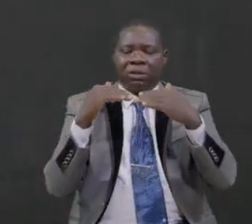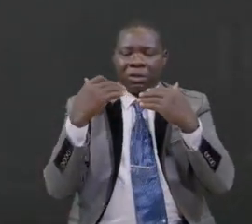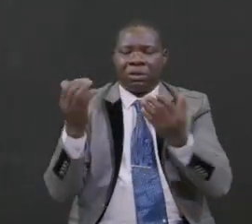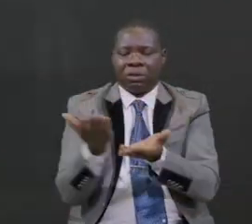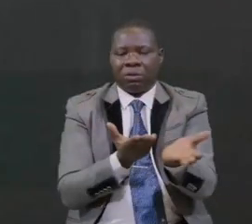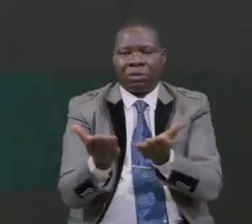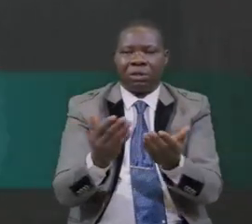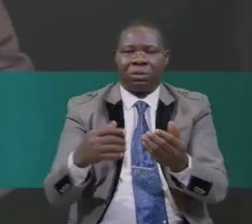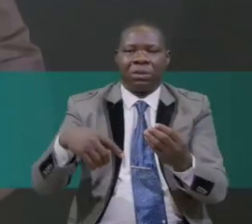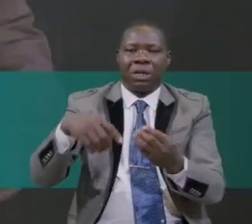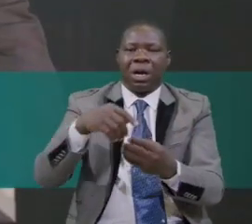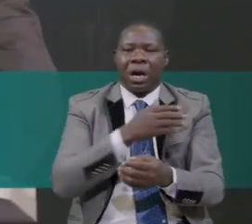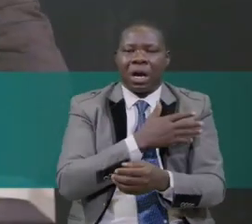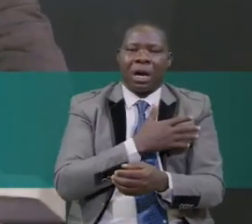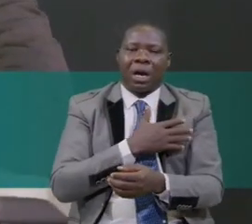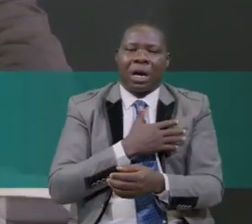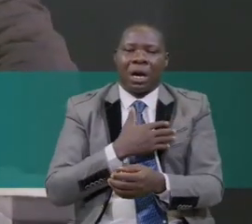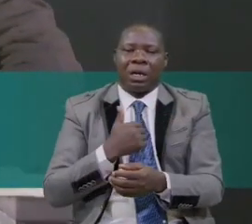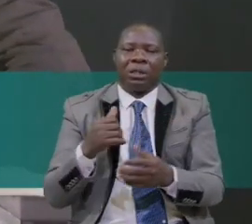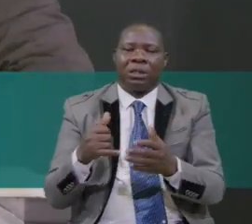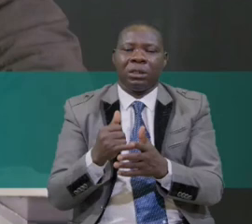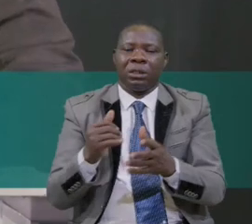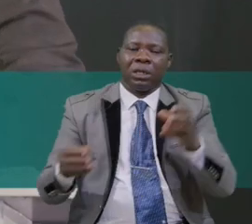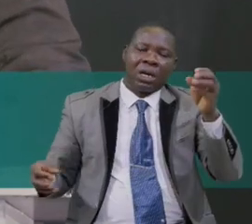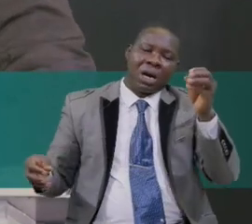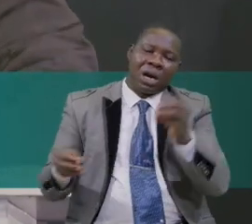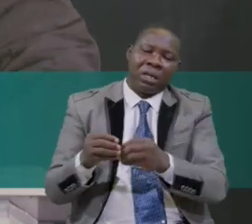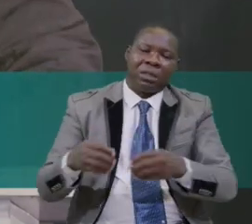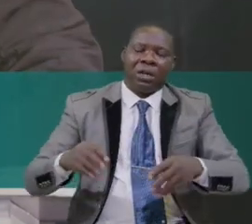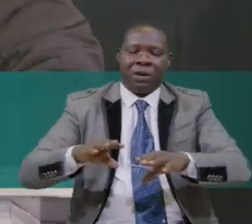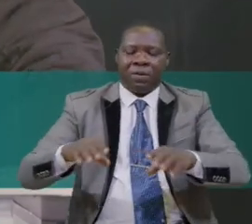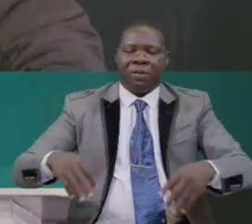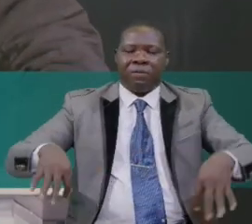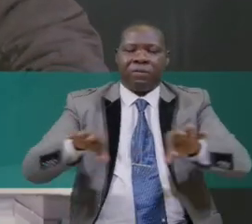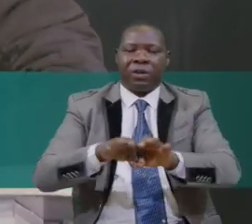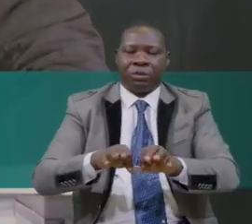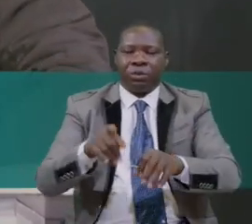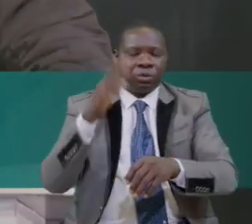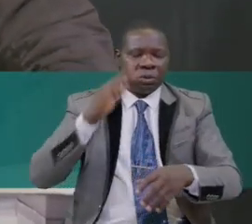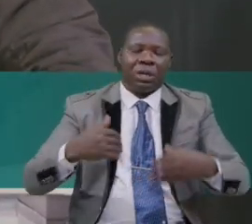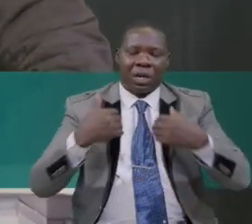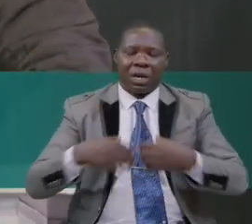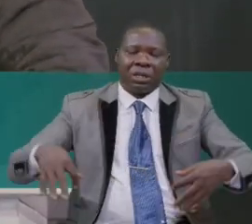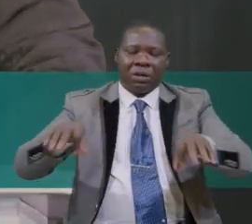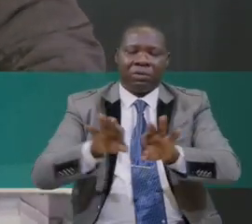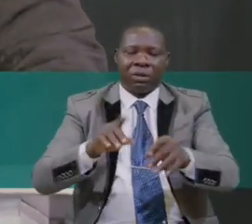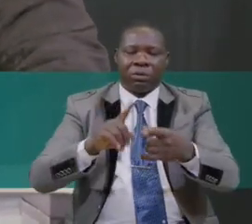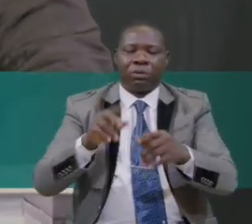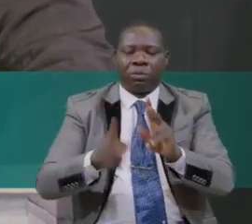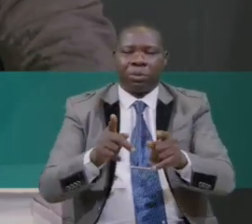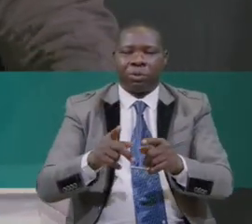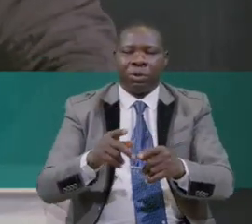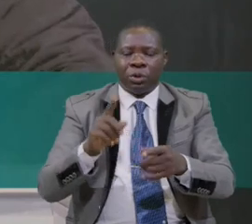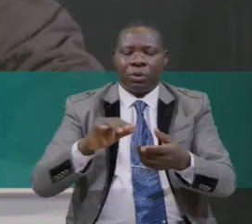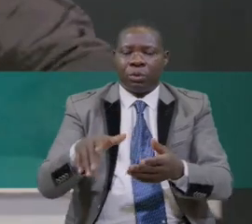serviteur autour de lui. Et il ajoute la valeur. Il a ajouté la valeur à ceux qui étaient au bas